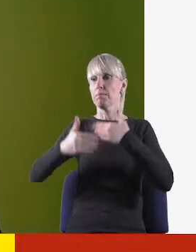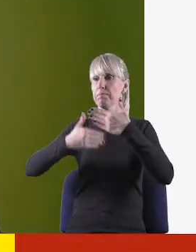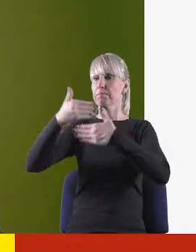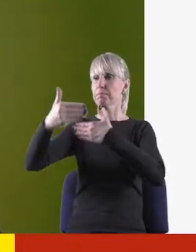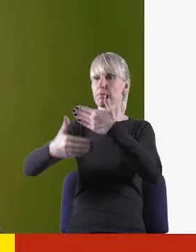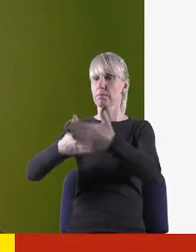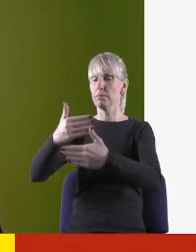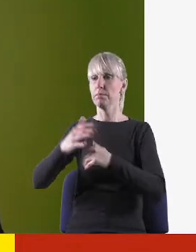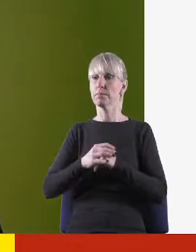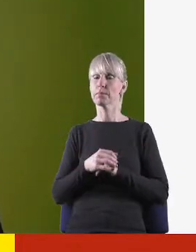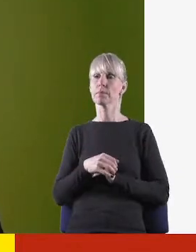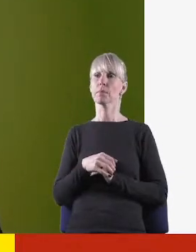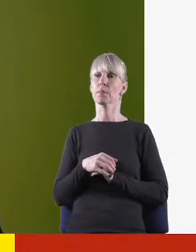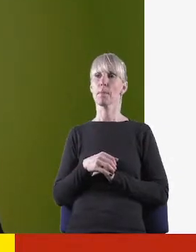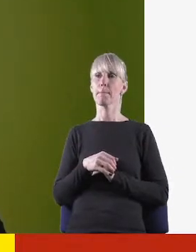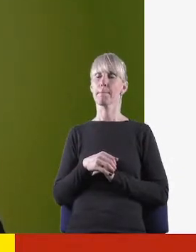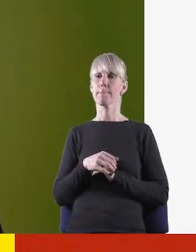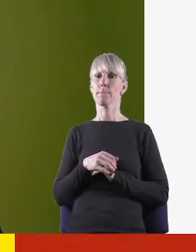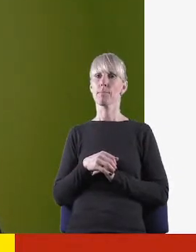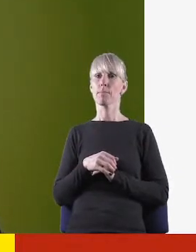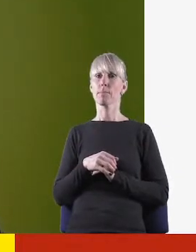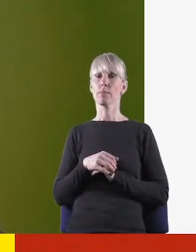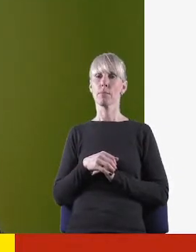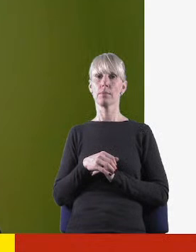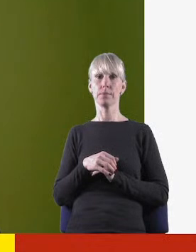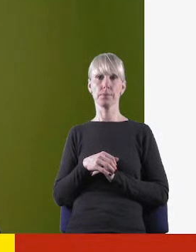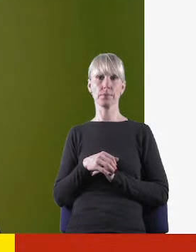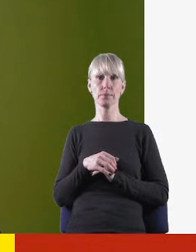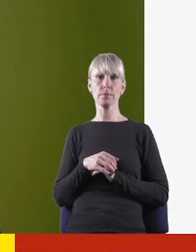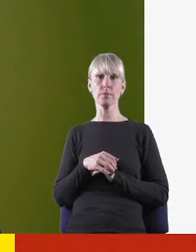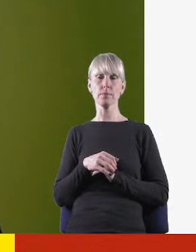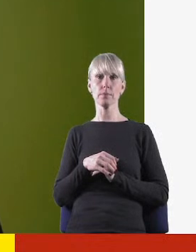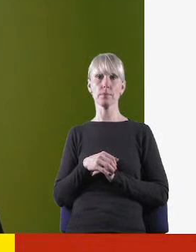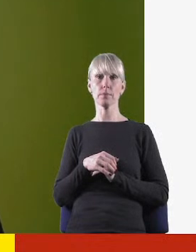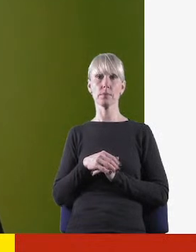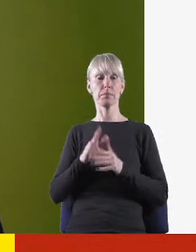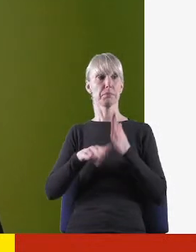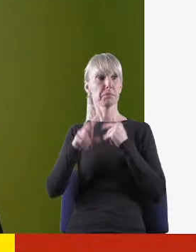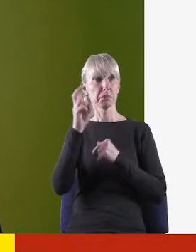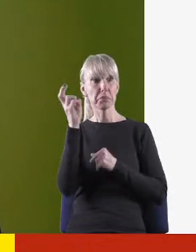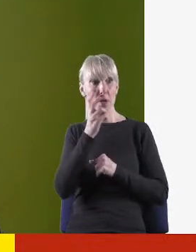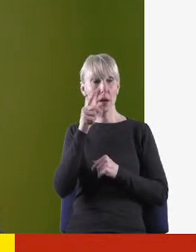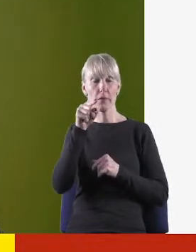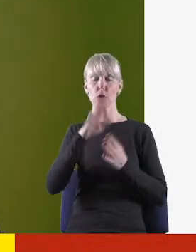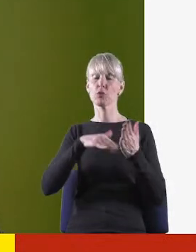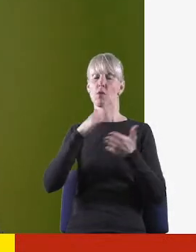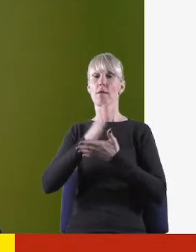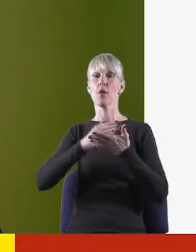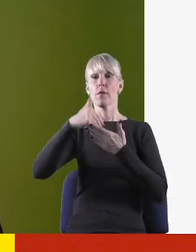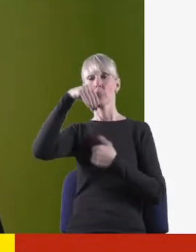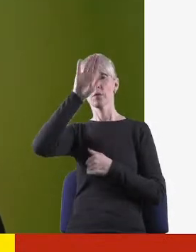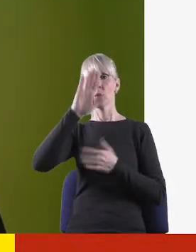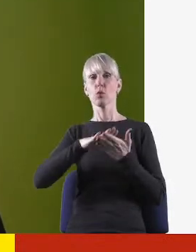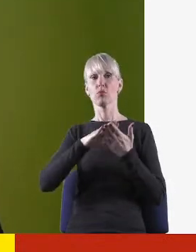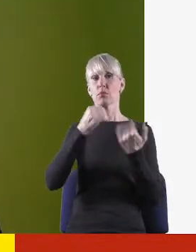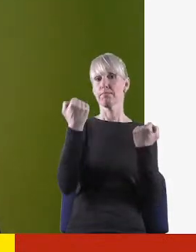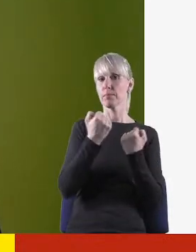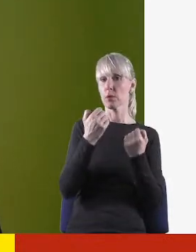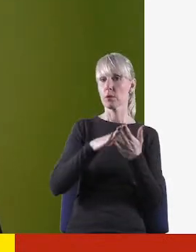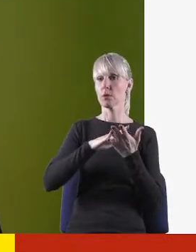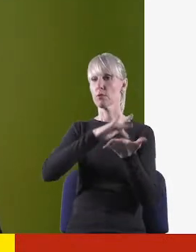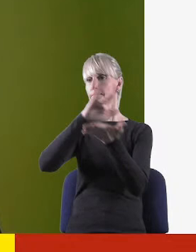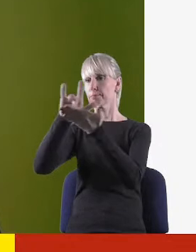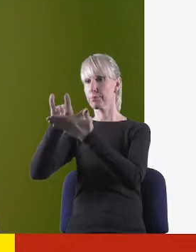już dłużej trwający. Ale faktycznie ciekawe jest to, że w województwie łódzkim działa to bardziej niż w kraju. Oczywiście